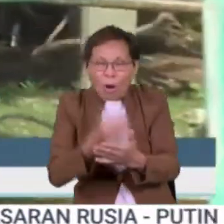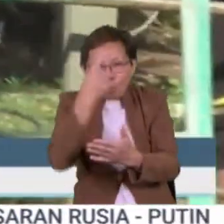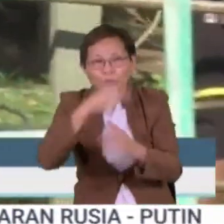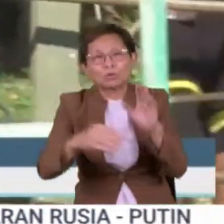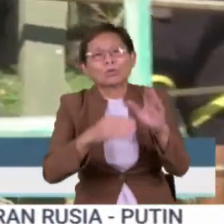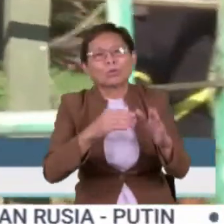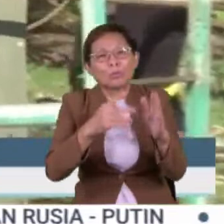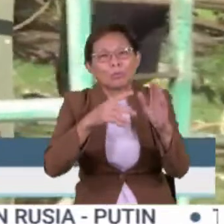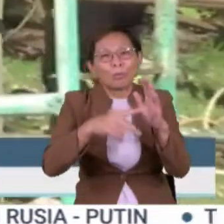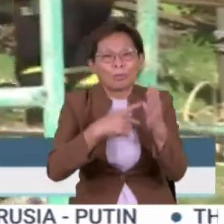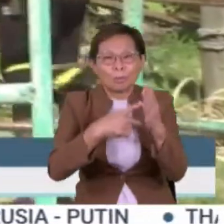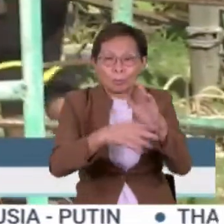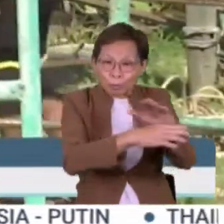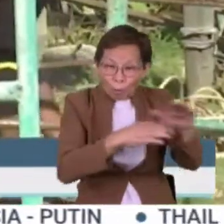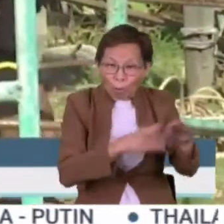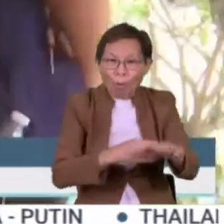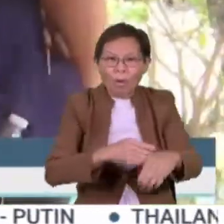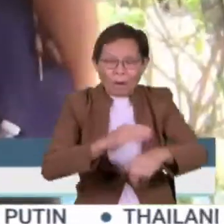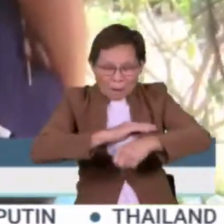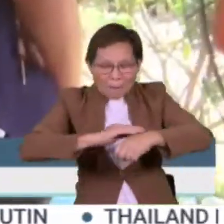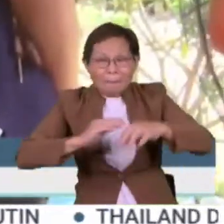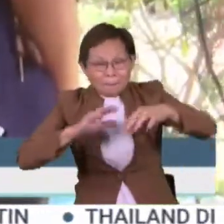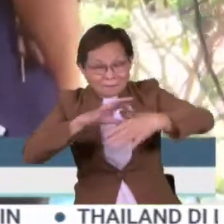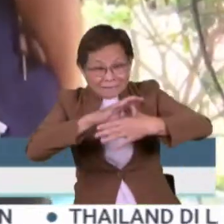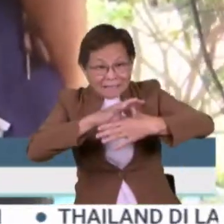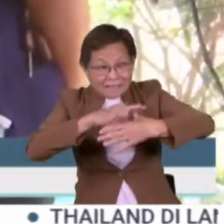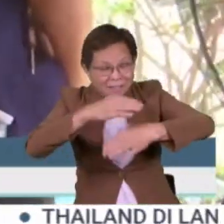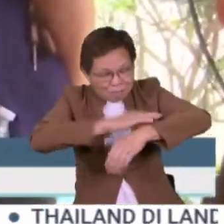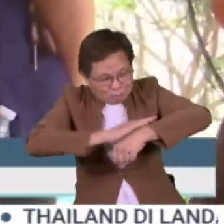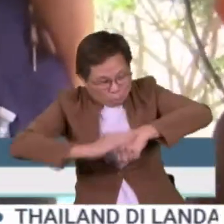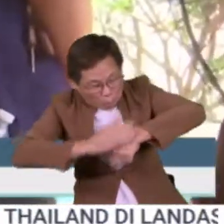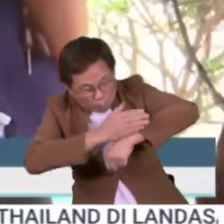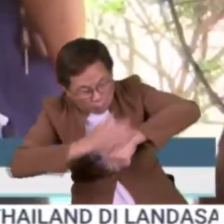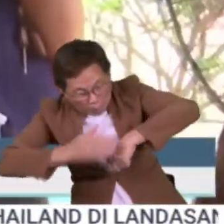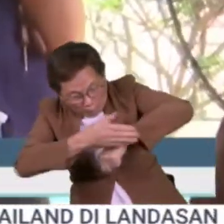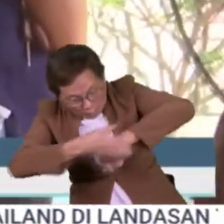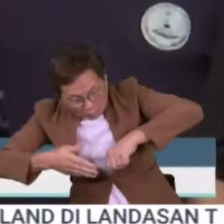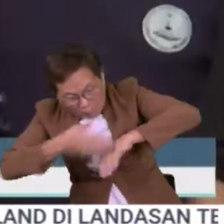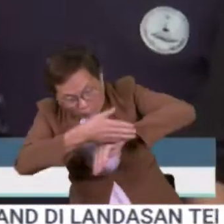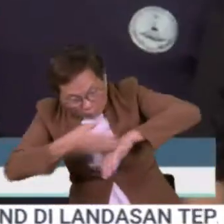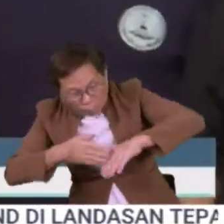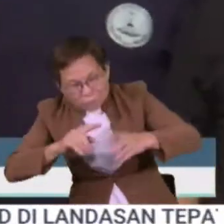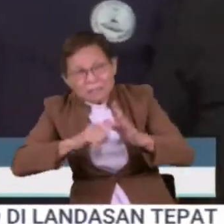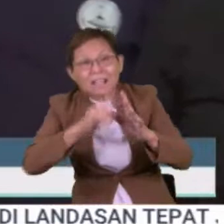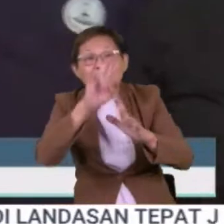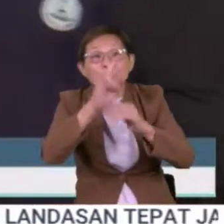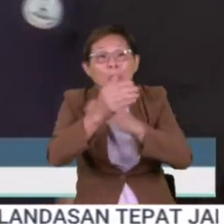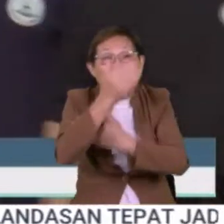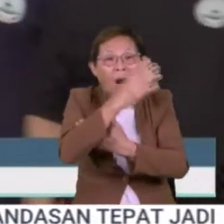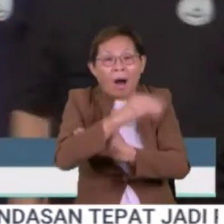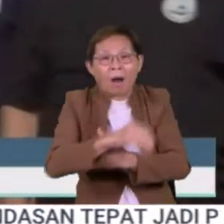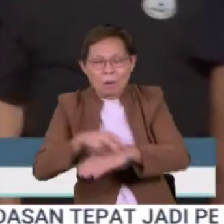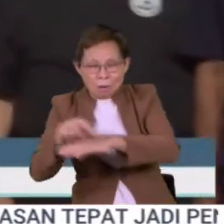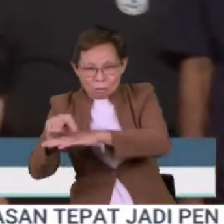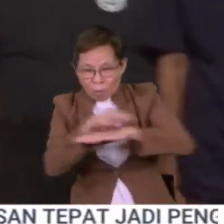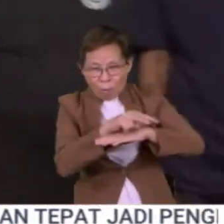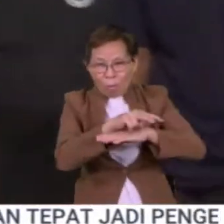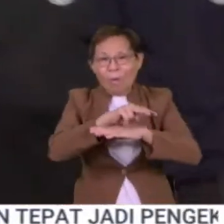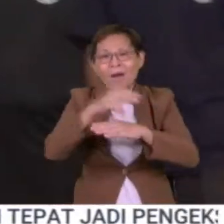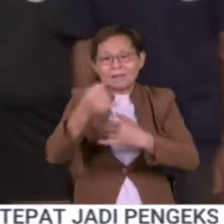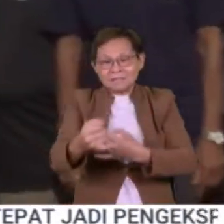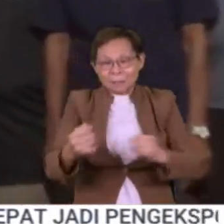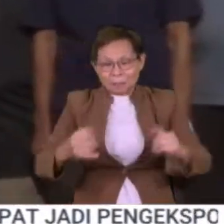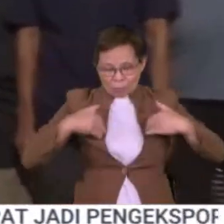penyembelihan serta melimpah daging korban dimuliakan sejak pukul tujuh pagi tadi turut mendapat pemantauan jabatan